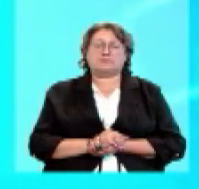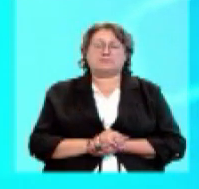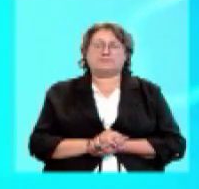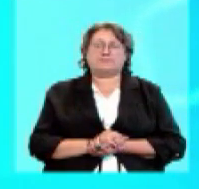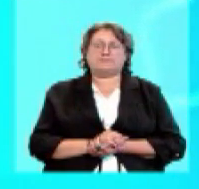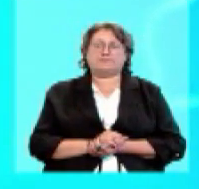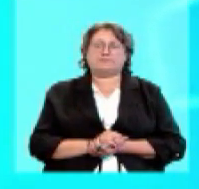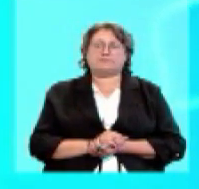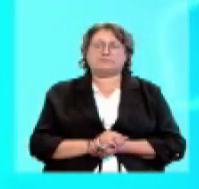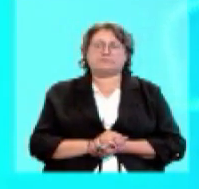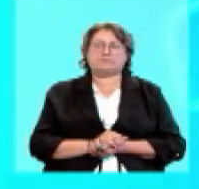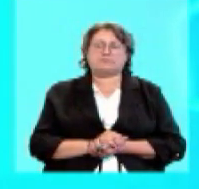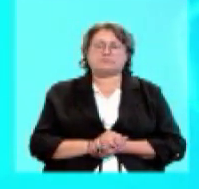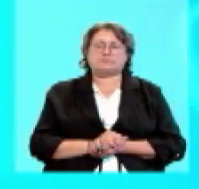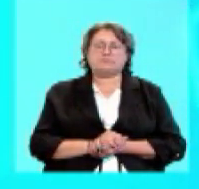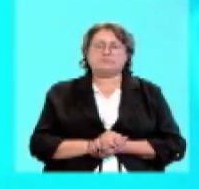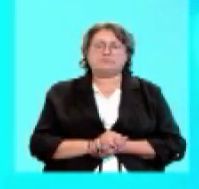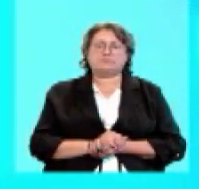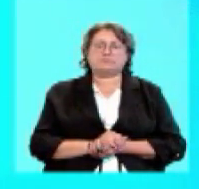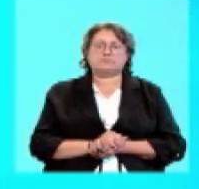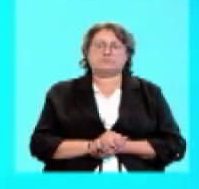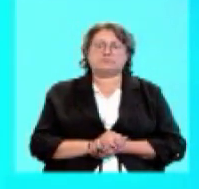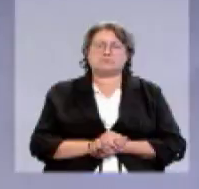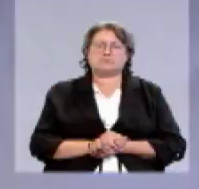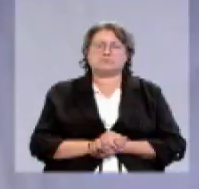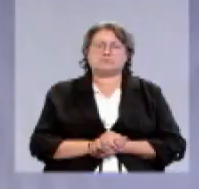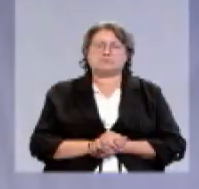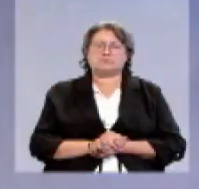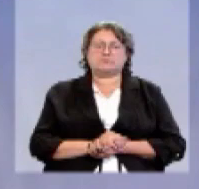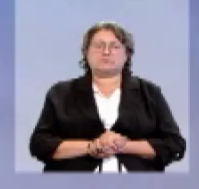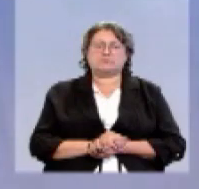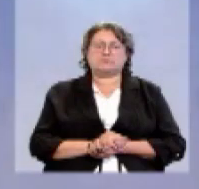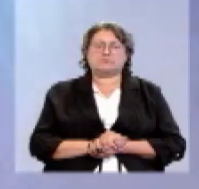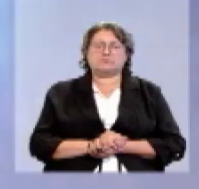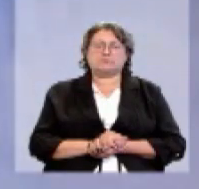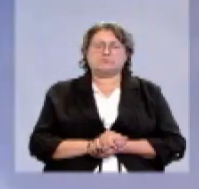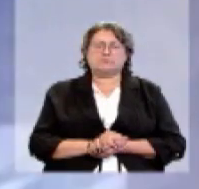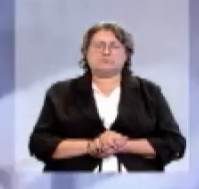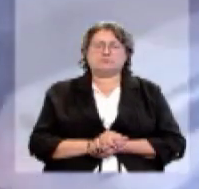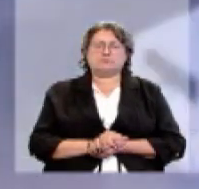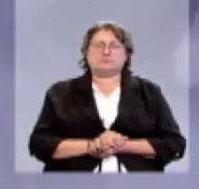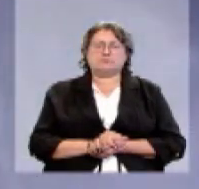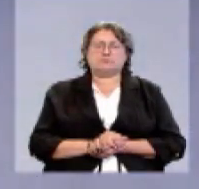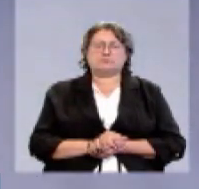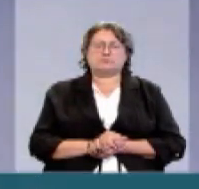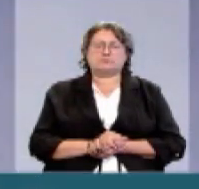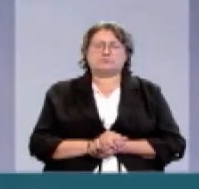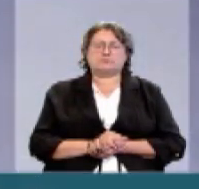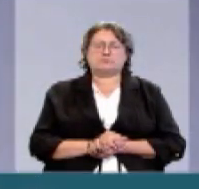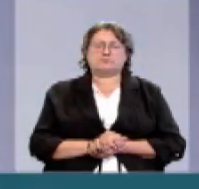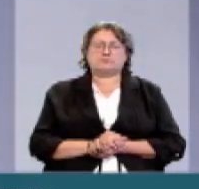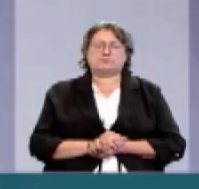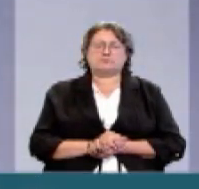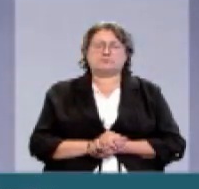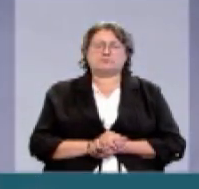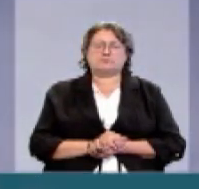қарсы бағытта келе жатқан Toyota Camry көлігіне жол бермеген. Полиция департаментінің мәліметінше, нәтижесінде